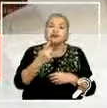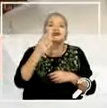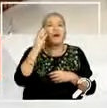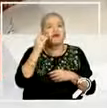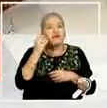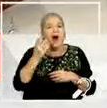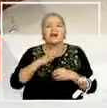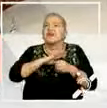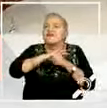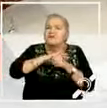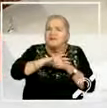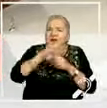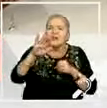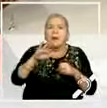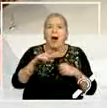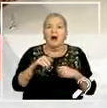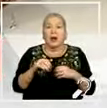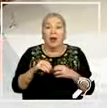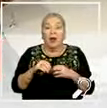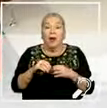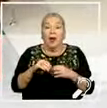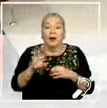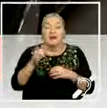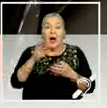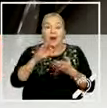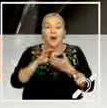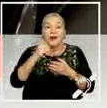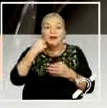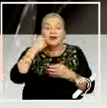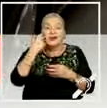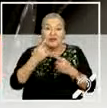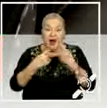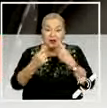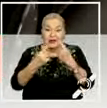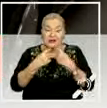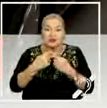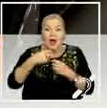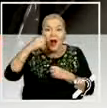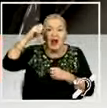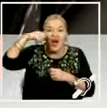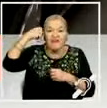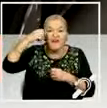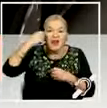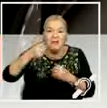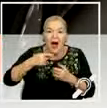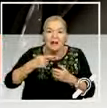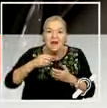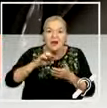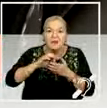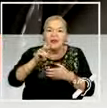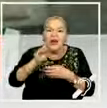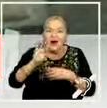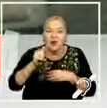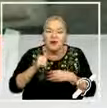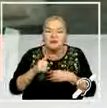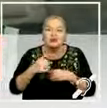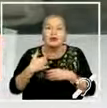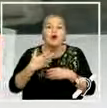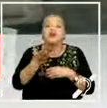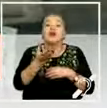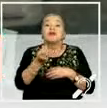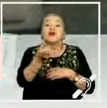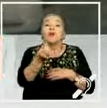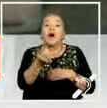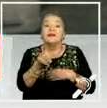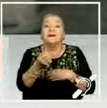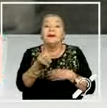în acest sens, iar în momentul în care au discutat, l-ar fi filmat și ulterior i-ar fi cerut mai multe sume de bani pentru a nu